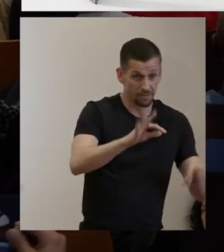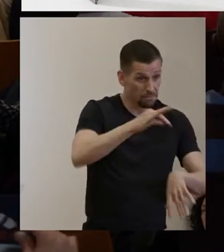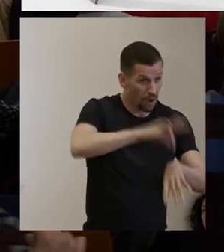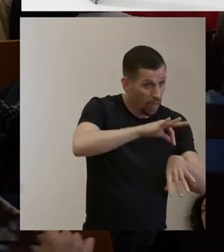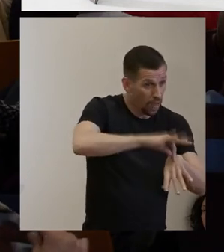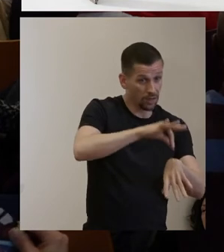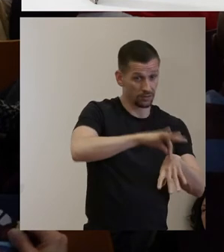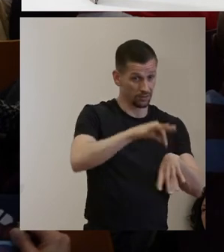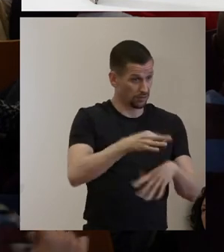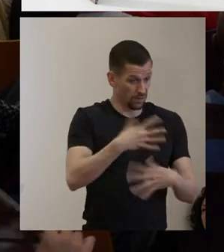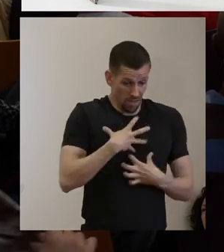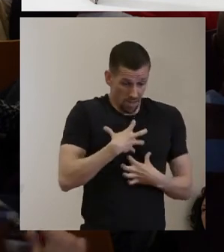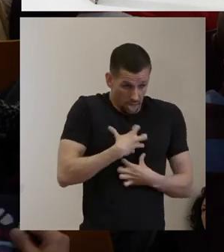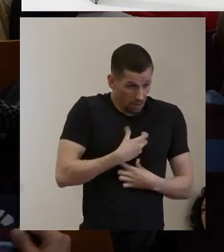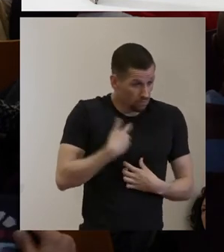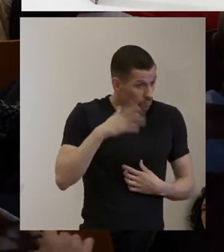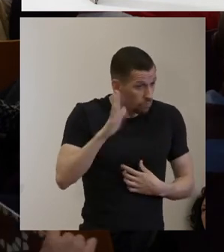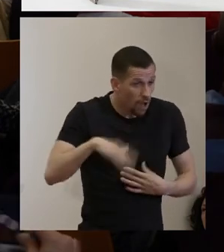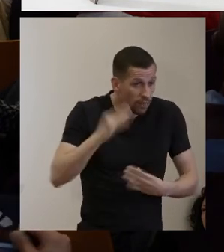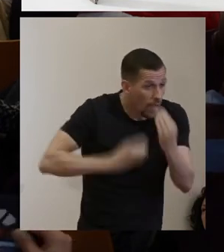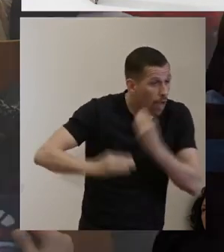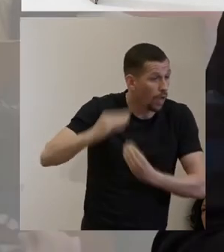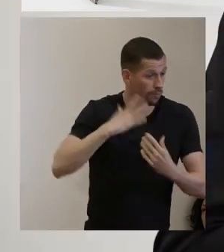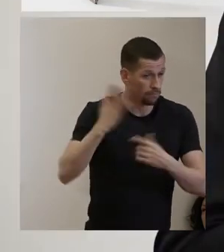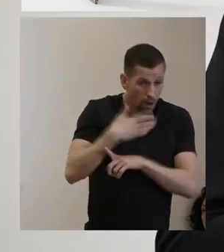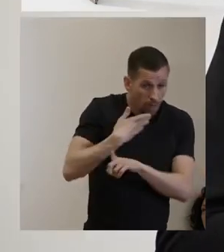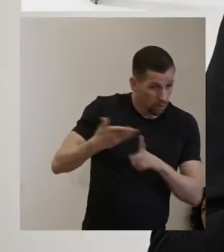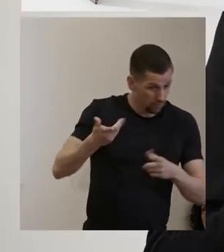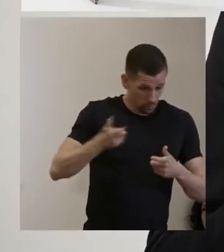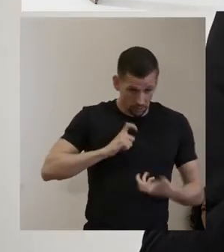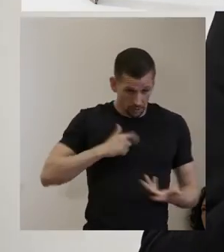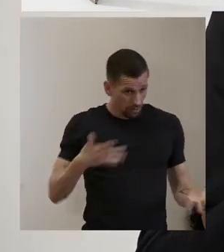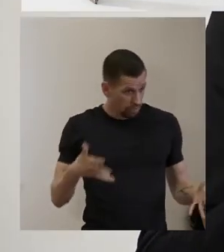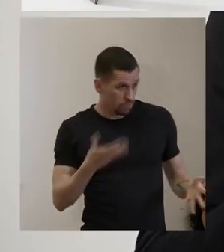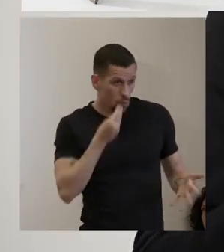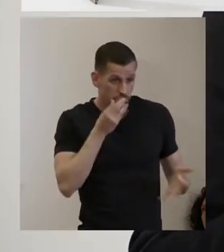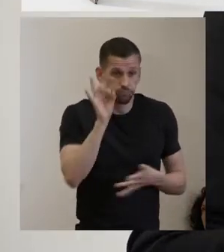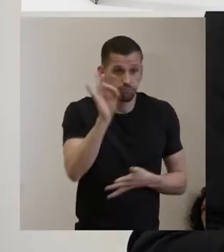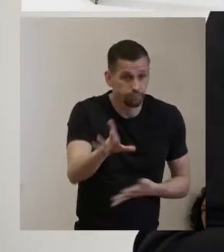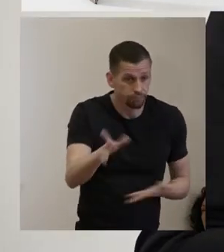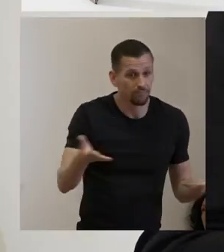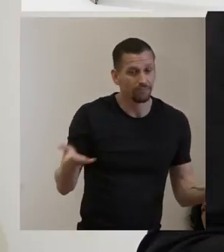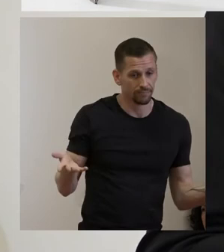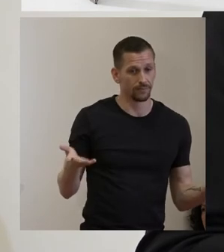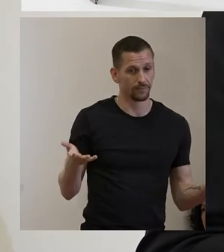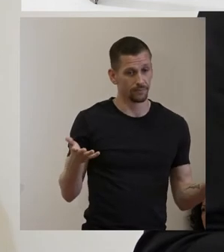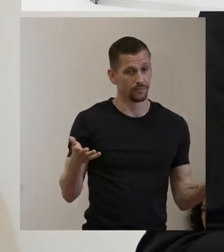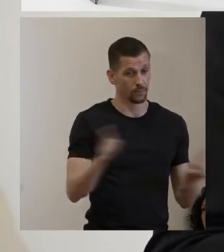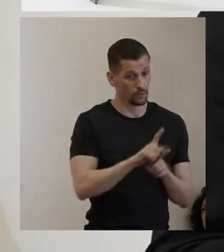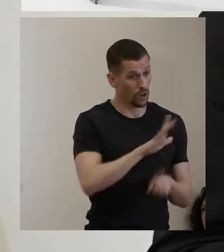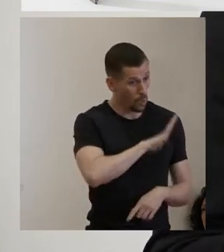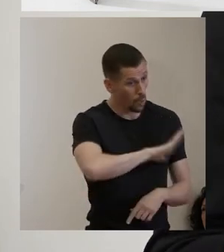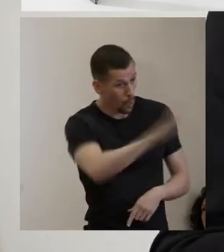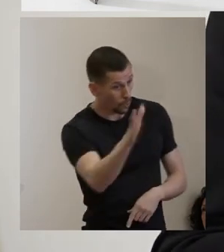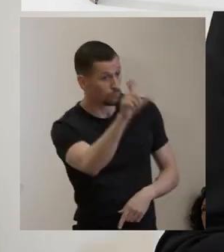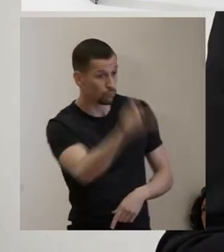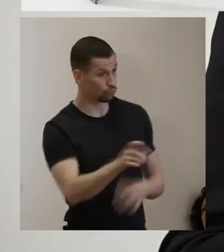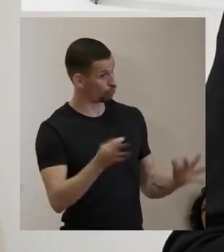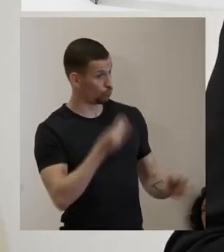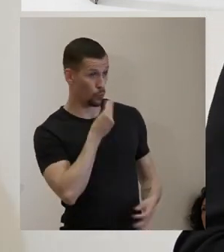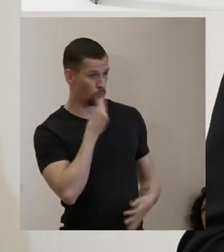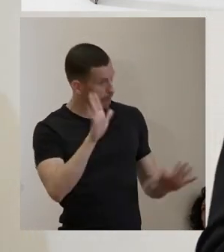leurs forces. Et puis, il y avait ceux qui ne voulaient pas manger et qui lançaient de ce fait une provocation à